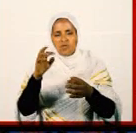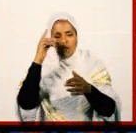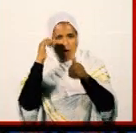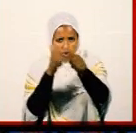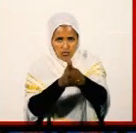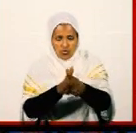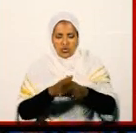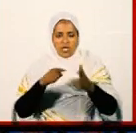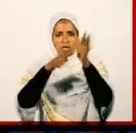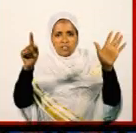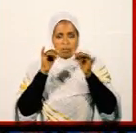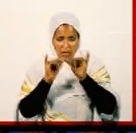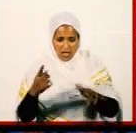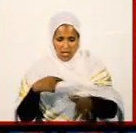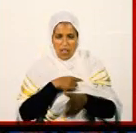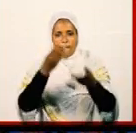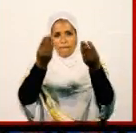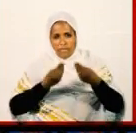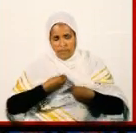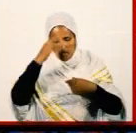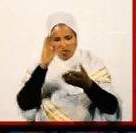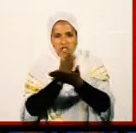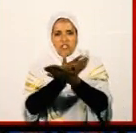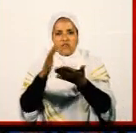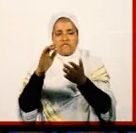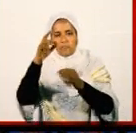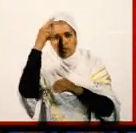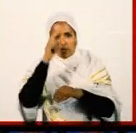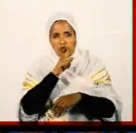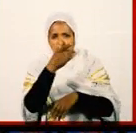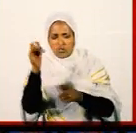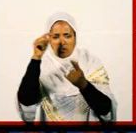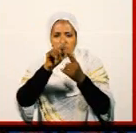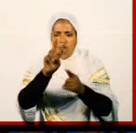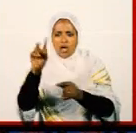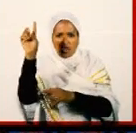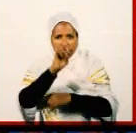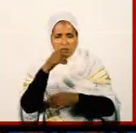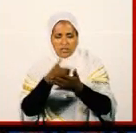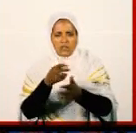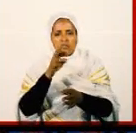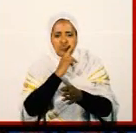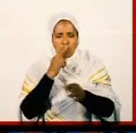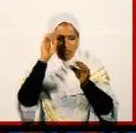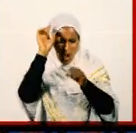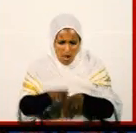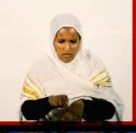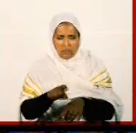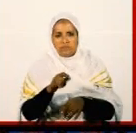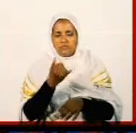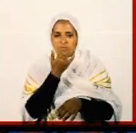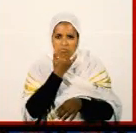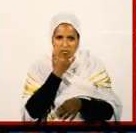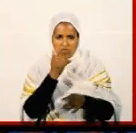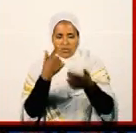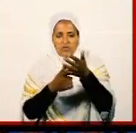መዛሙርቱ የገለጸችውን በረከት ለእኛም እንድትገልጽልን ከዚያ በረከት ተሳታፊዎች እንድንሆን ነው እንጂ እስከ 21 ቀን ድረስ ጾሙ የሚል ነገር የለም። በዚህም ሱባኤም